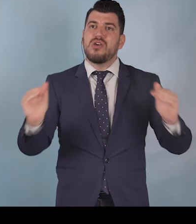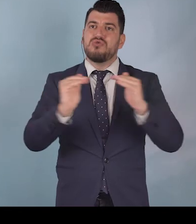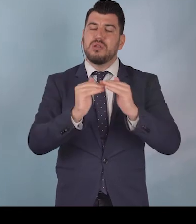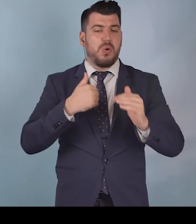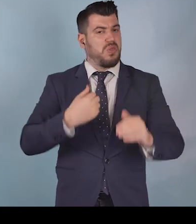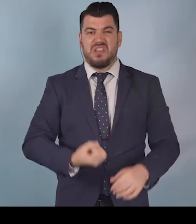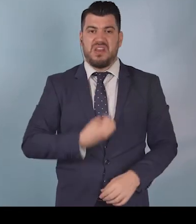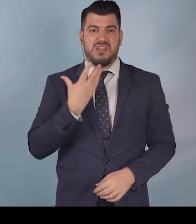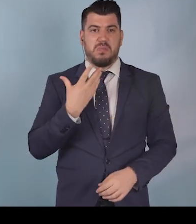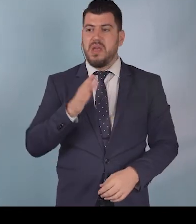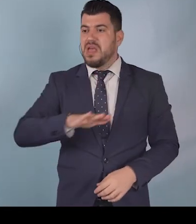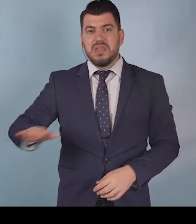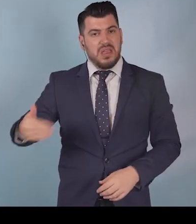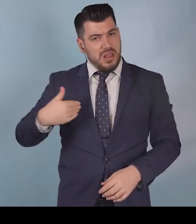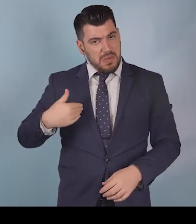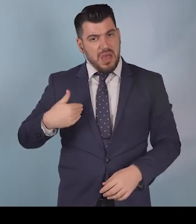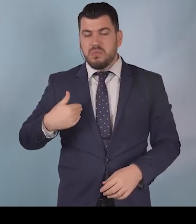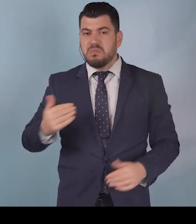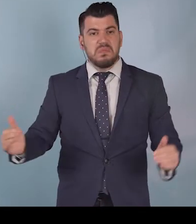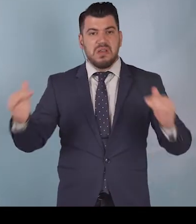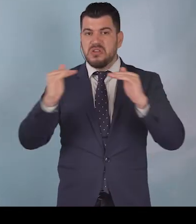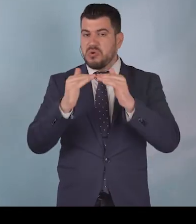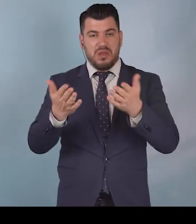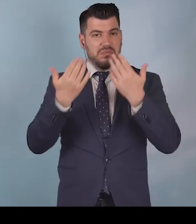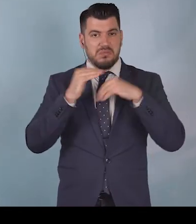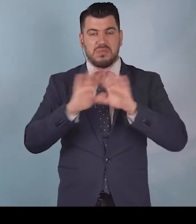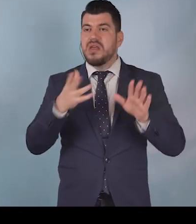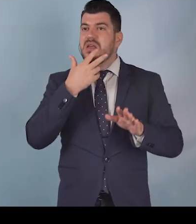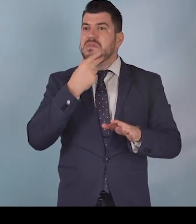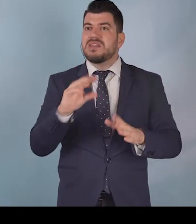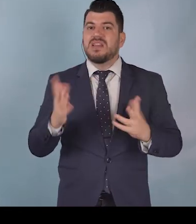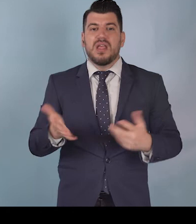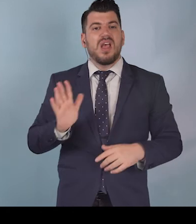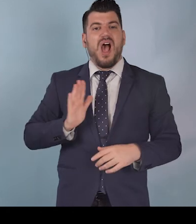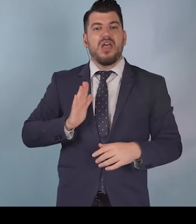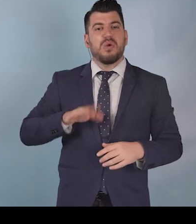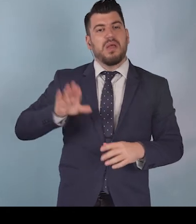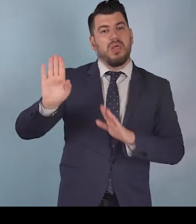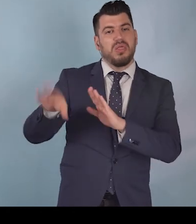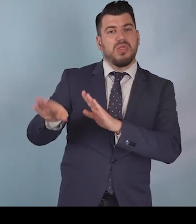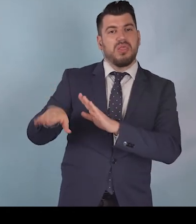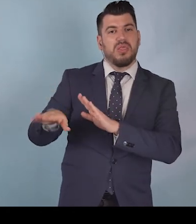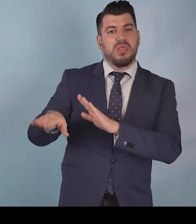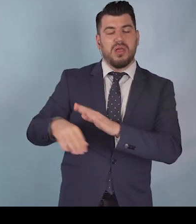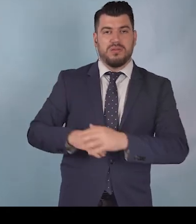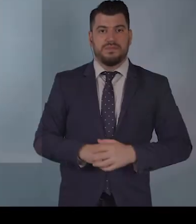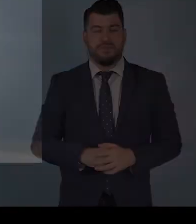ποτέ. Και εγώ και τα παιδιά μου, σε προσωπικό επίπεδο, είμαστε μονίμως πολίτες δεύτερης